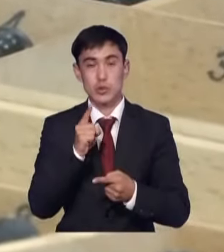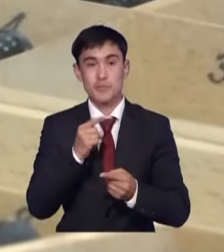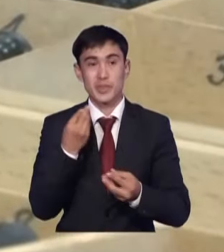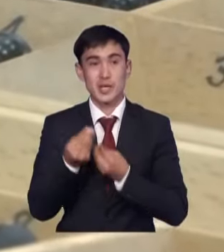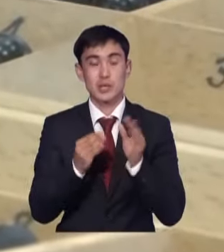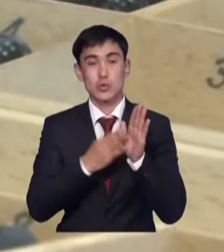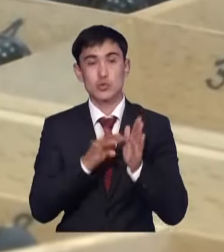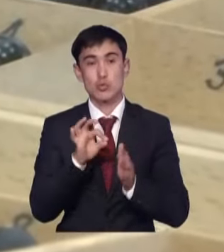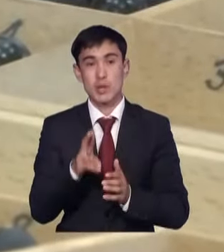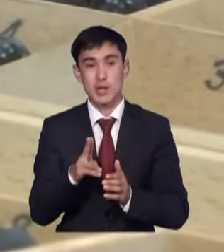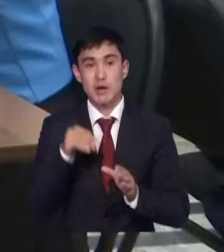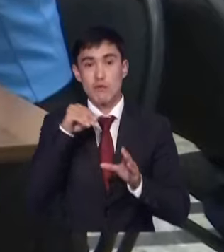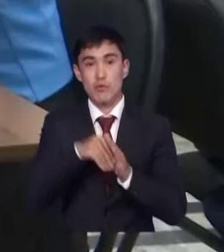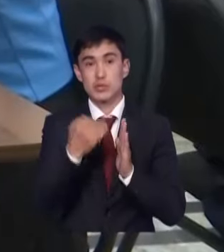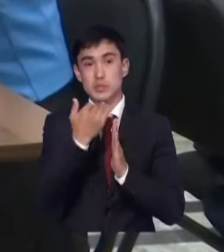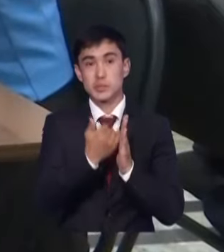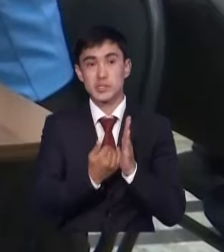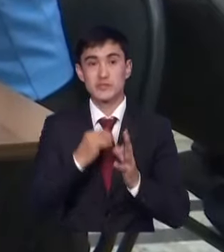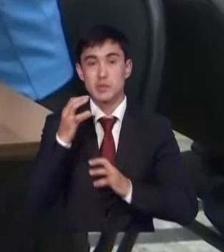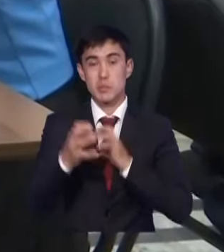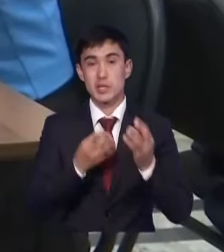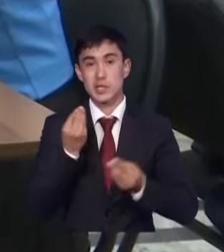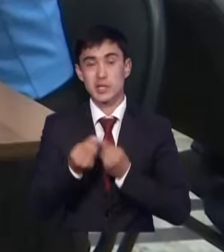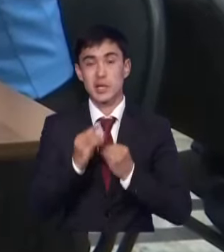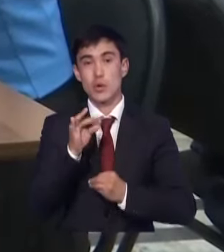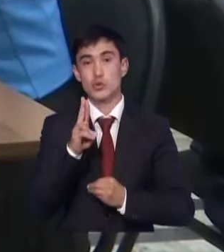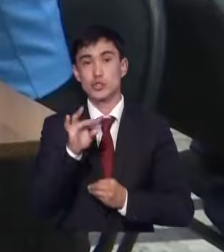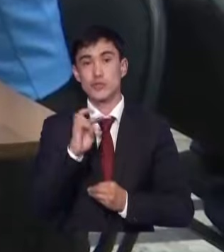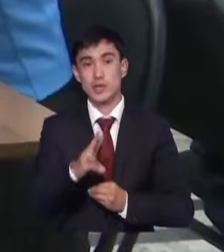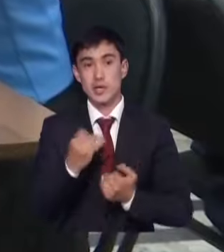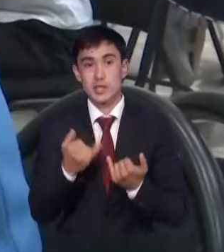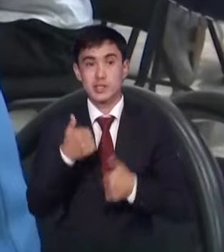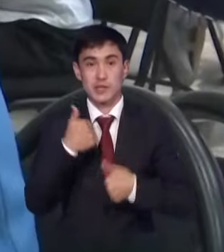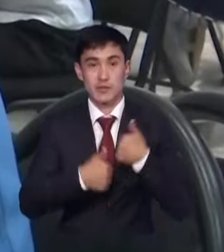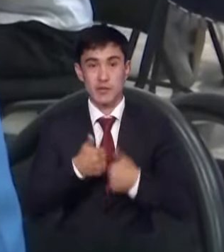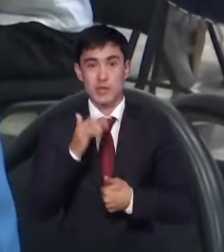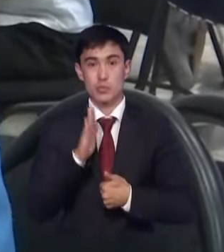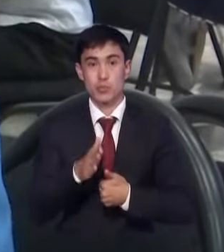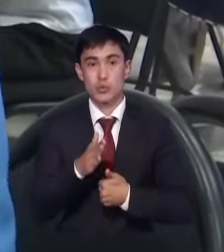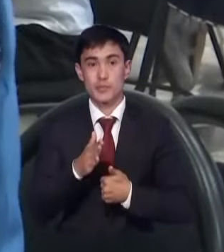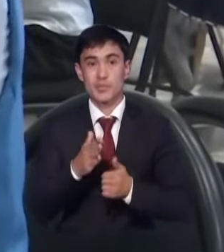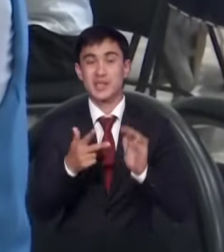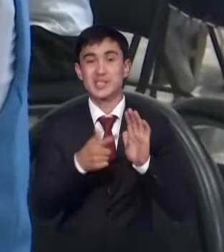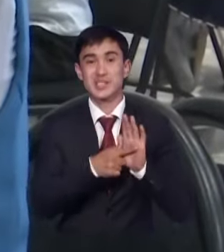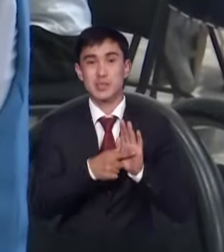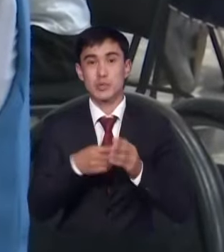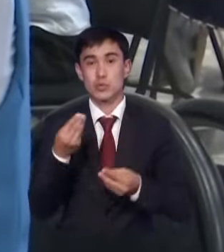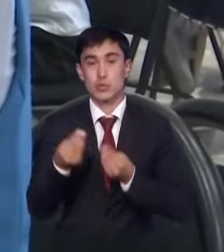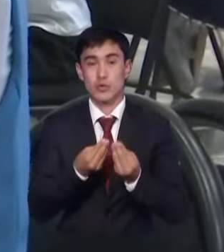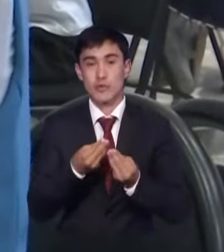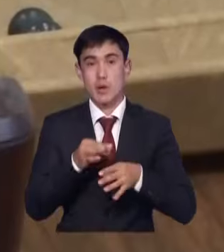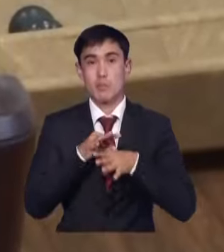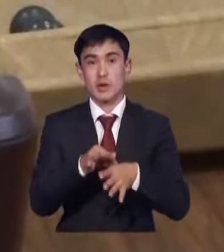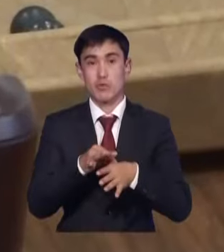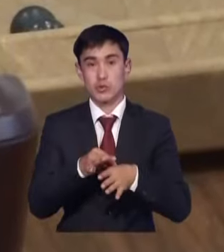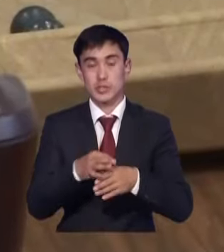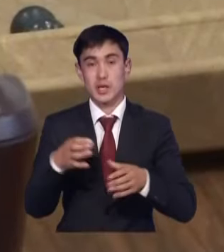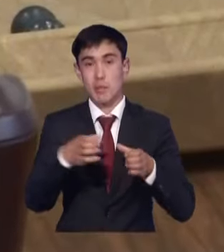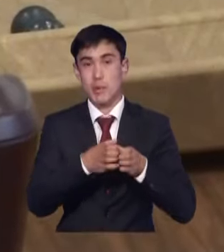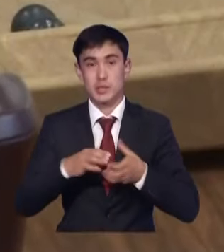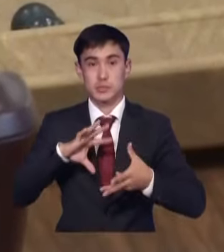игра «Тоғызқұмалақ» входит в список всемирных игр кочевников. Нынешние соревнования, состоящие из 7 туров, проводятся в